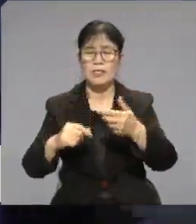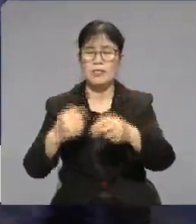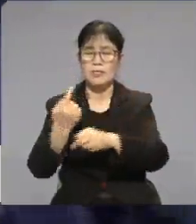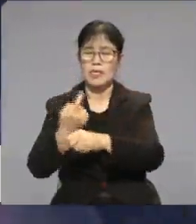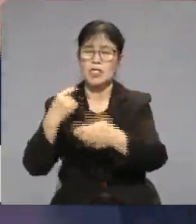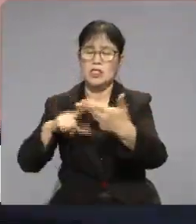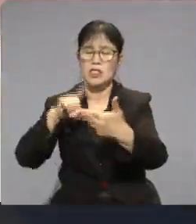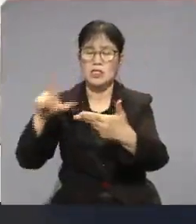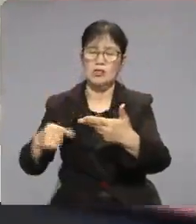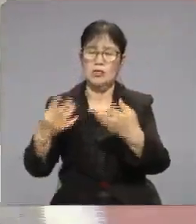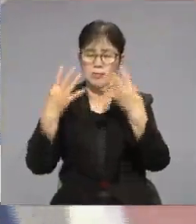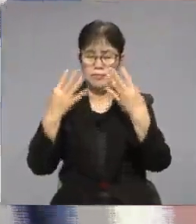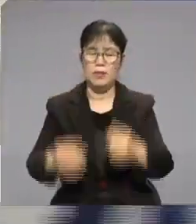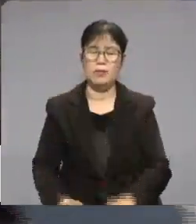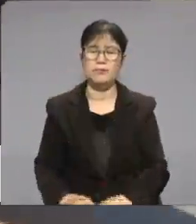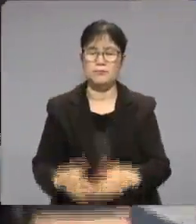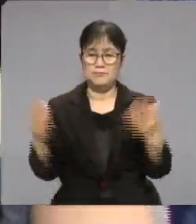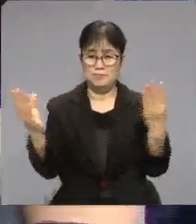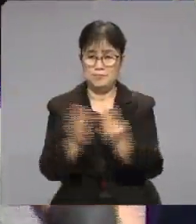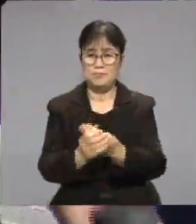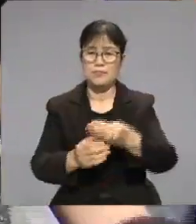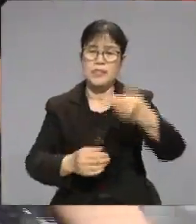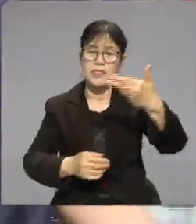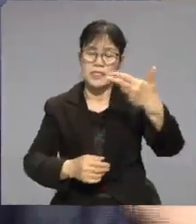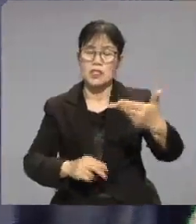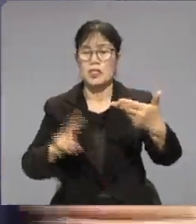수감됐습니다. 만기 출소일은 오는 7월